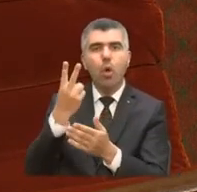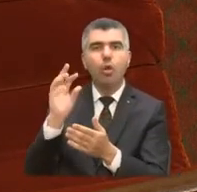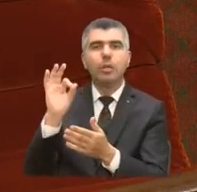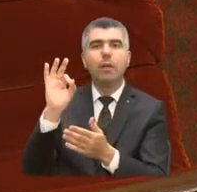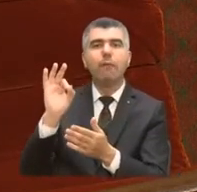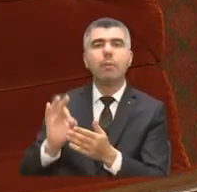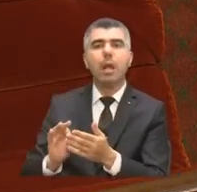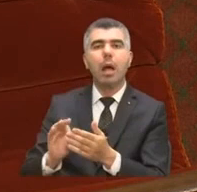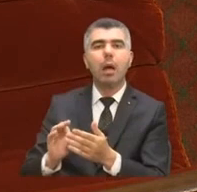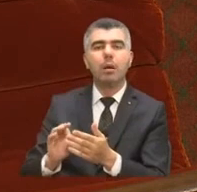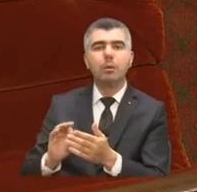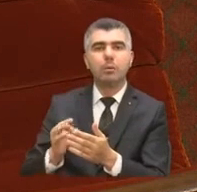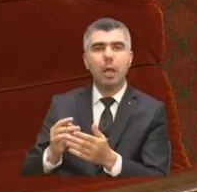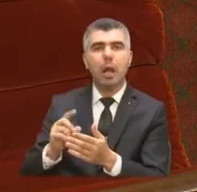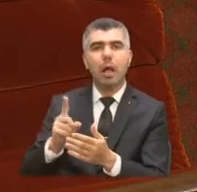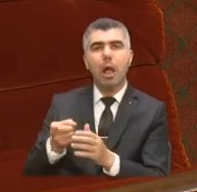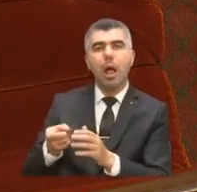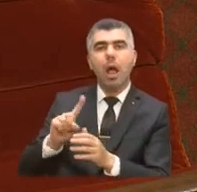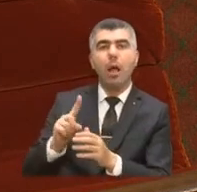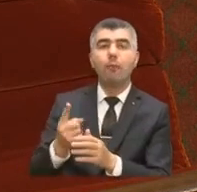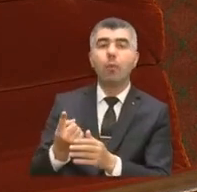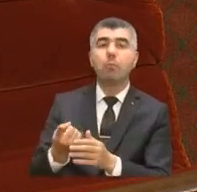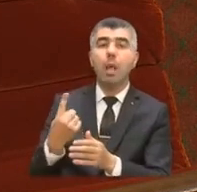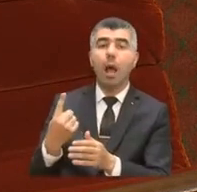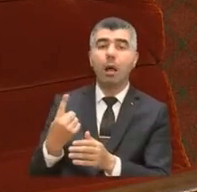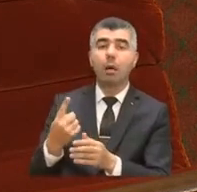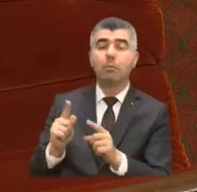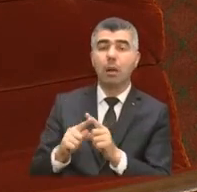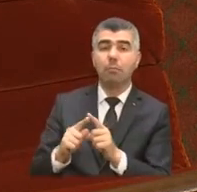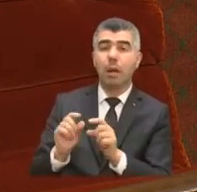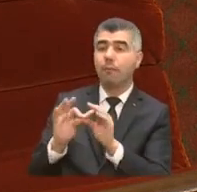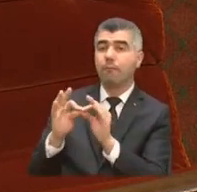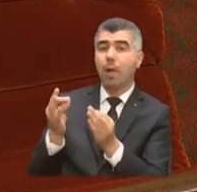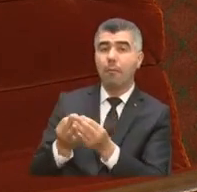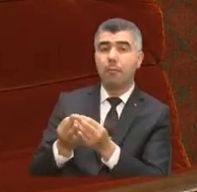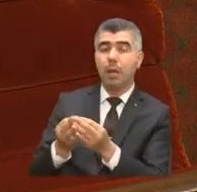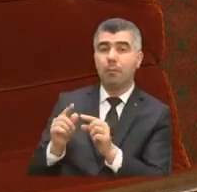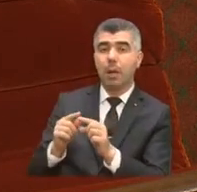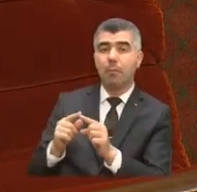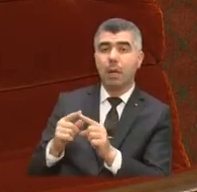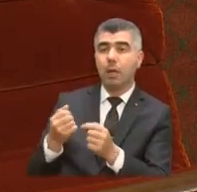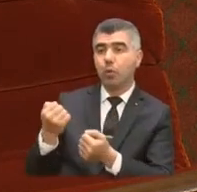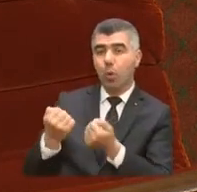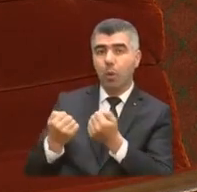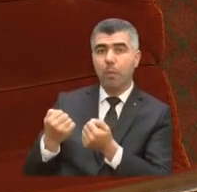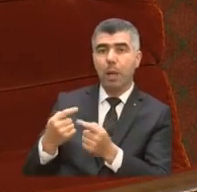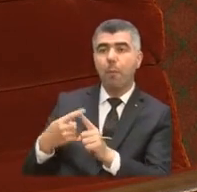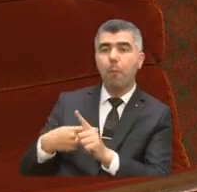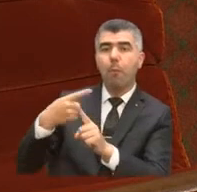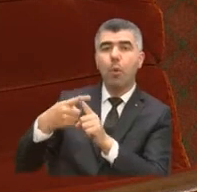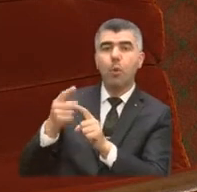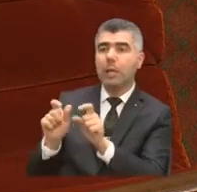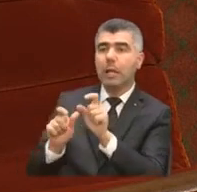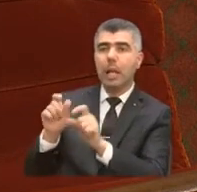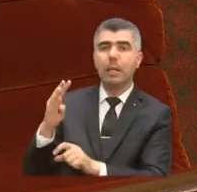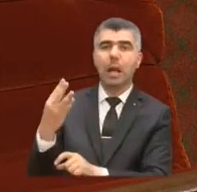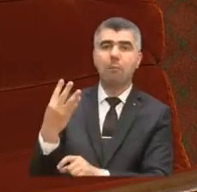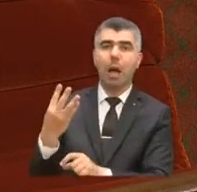20% تقريبا 1100 درهم لكل اسره، يعني سياره زائد ربعه ديال المسافرين، وهي